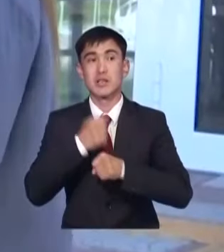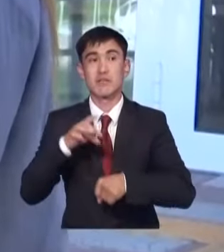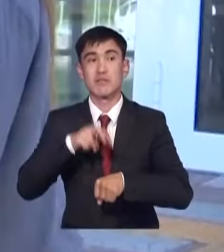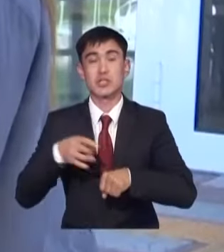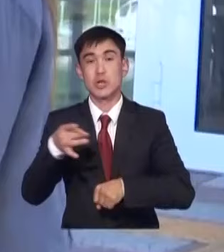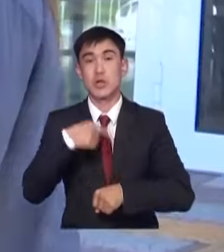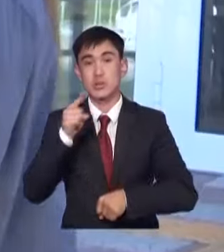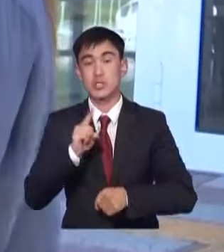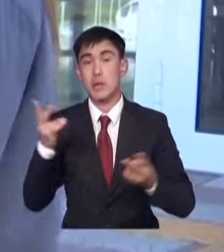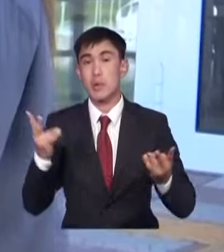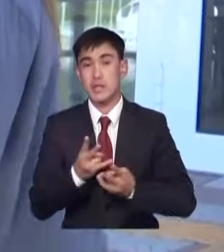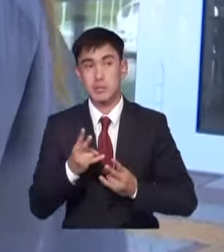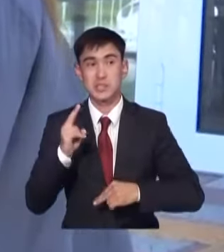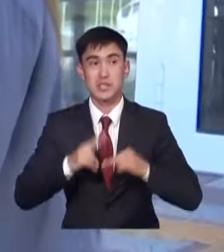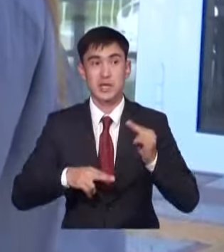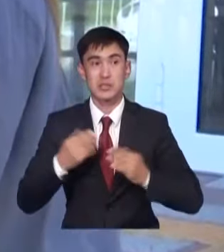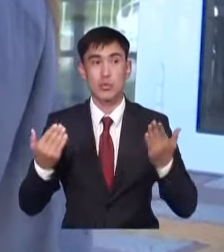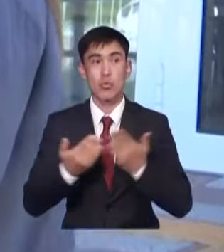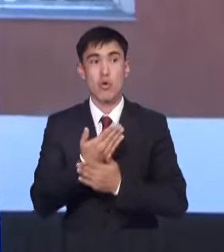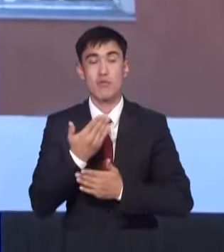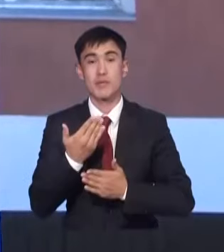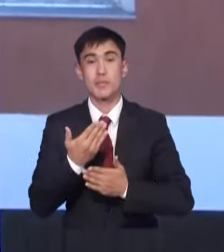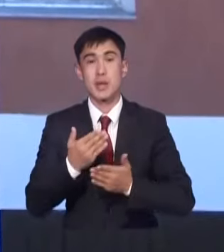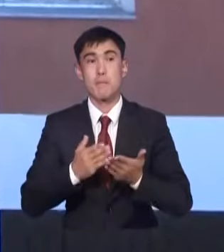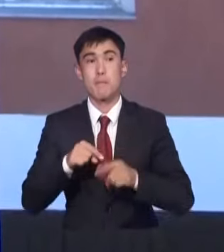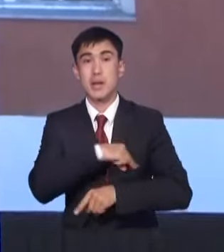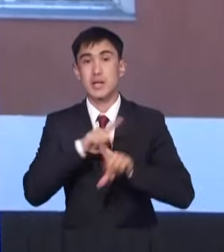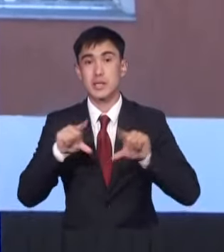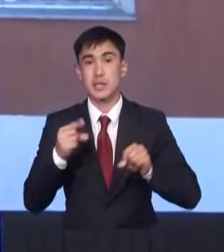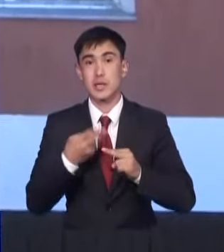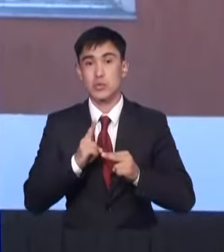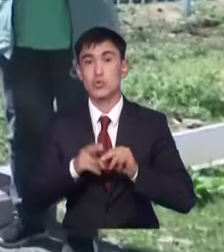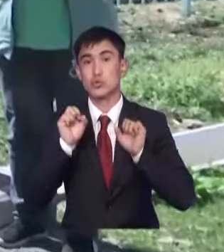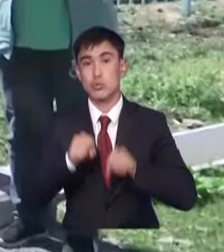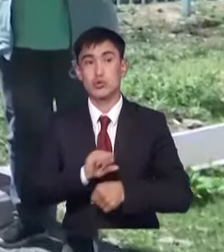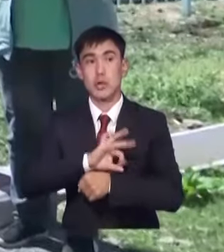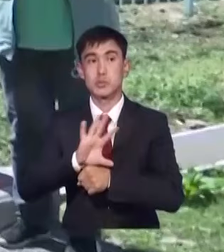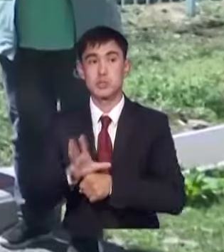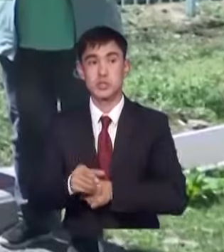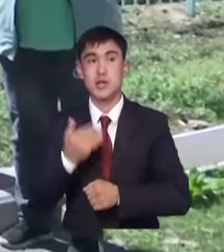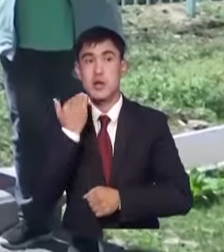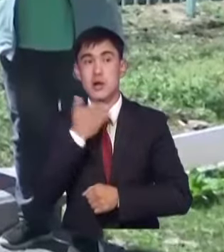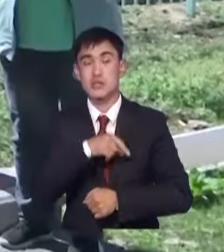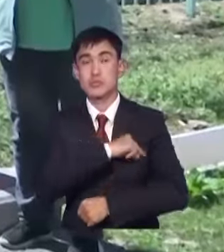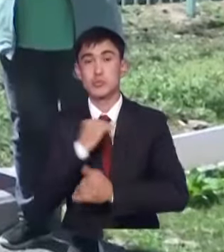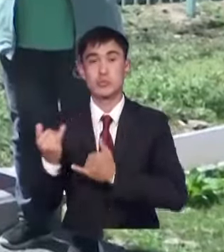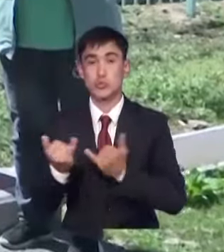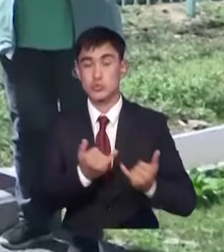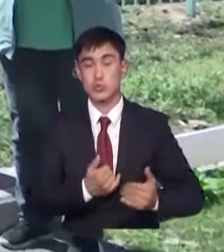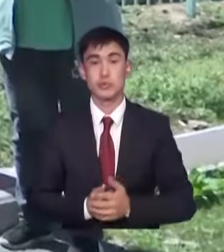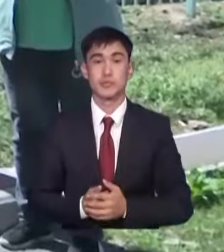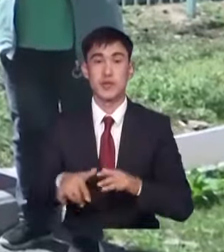района подчеркнул необходимость строительства новой современной поликлиники которая сможет обеспечить качественным медицинским